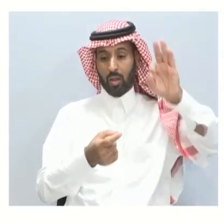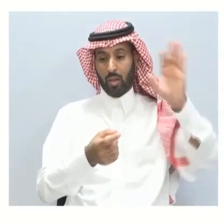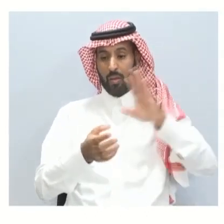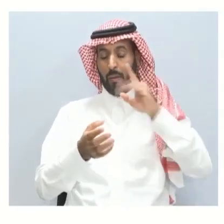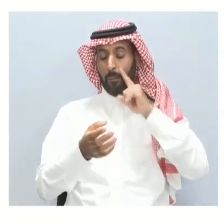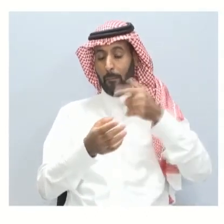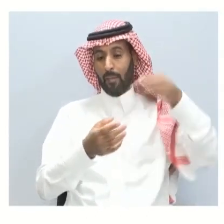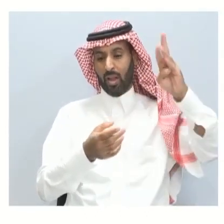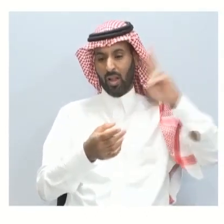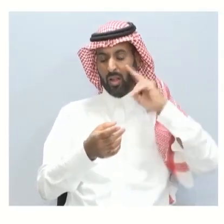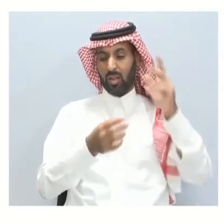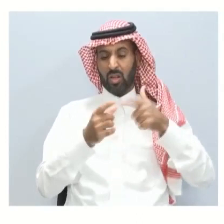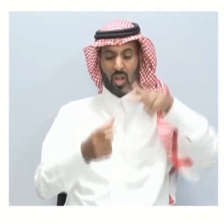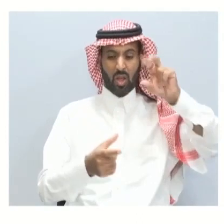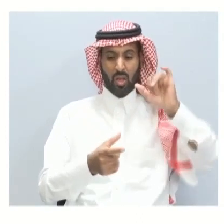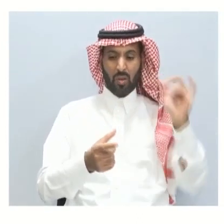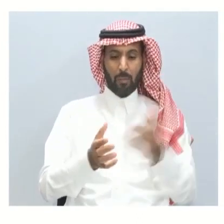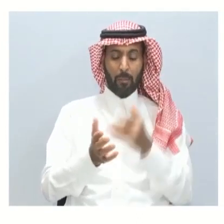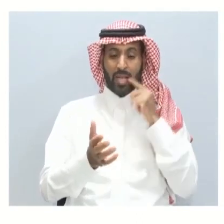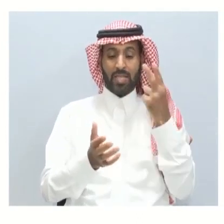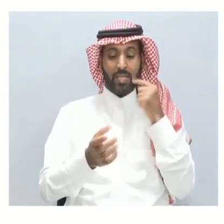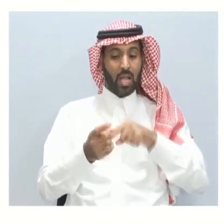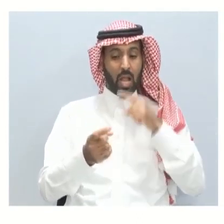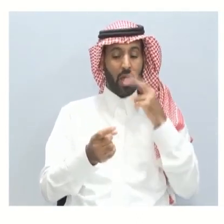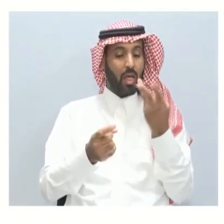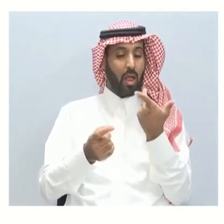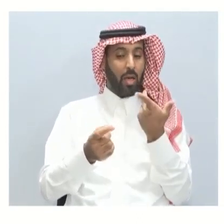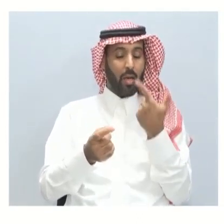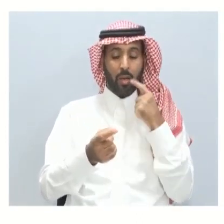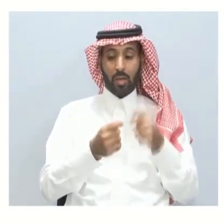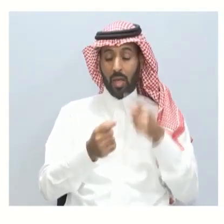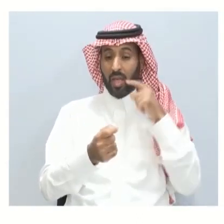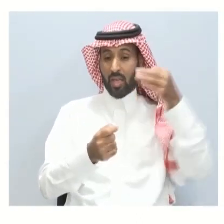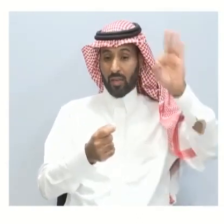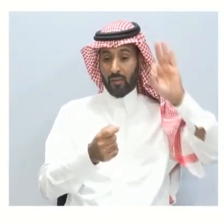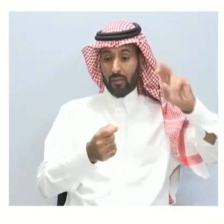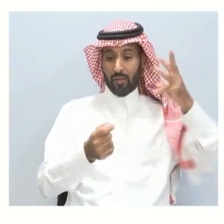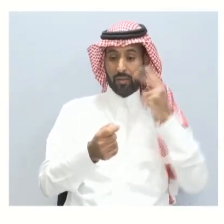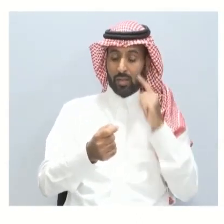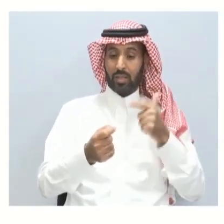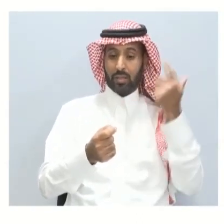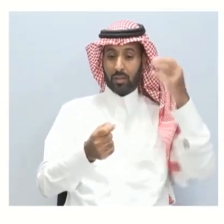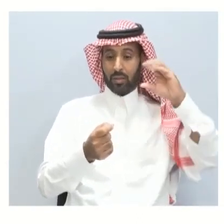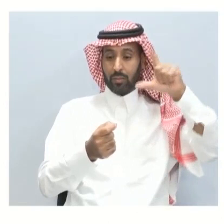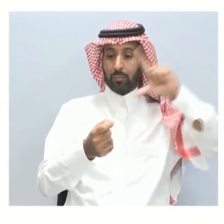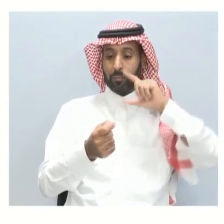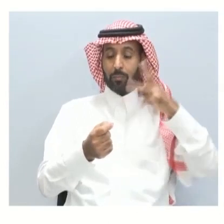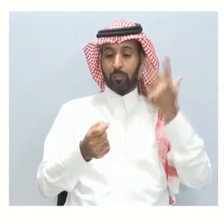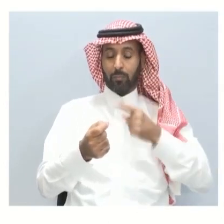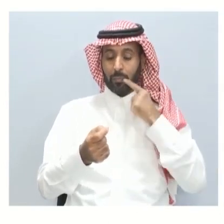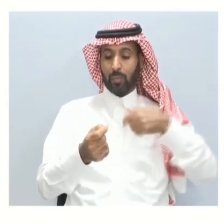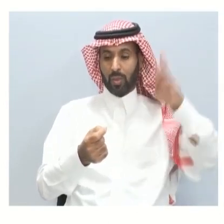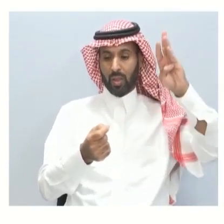الكلور البروم اليود والاسيتاتين عددها الذري ورمزها اف 9 سي ال 17 بروم 35